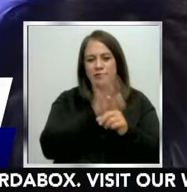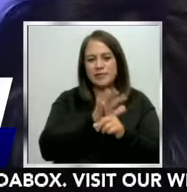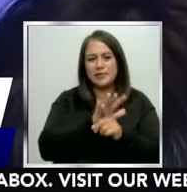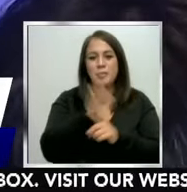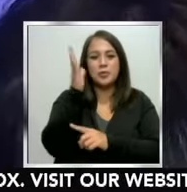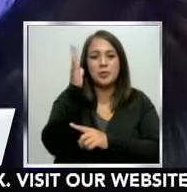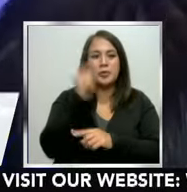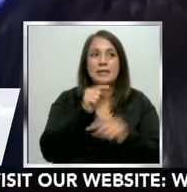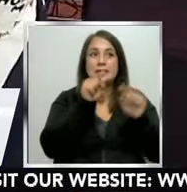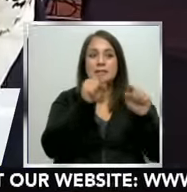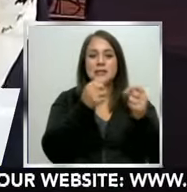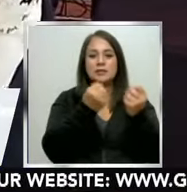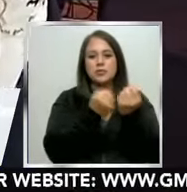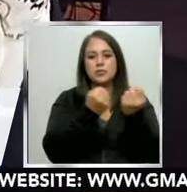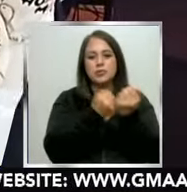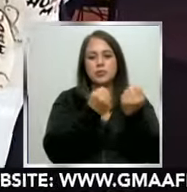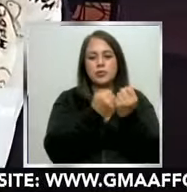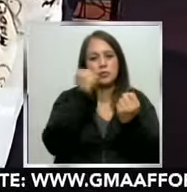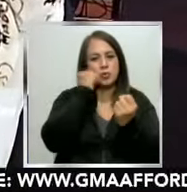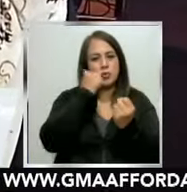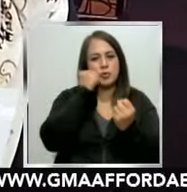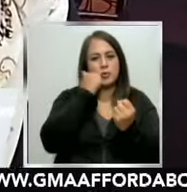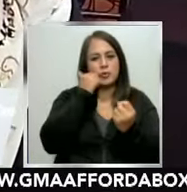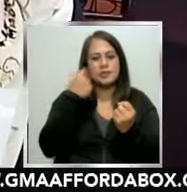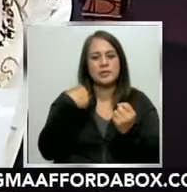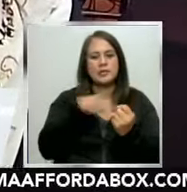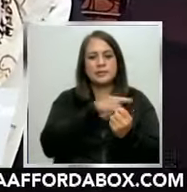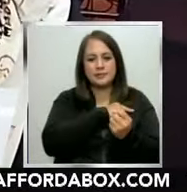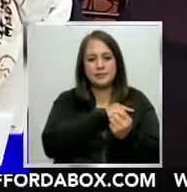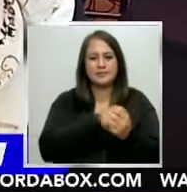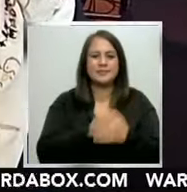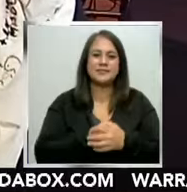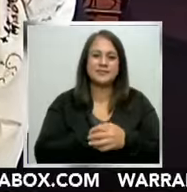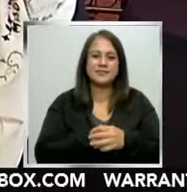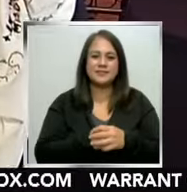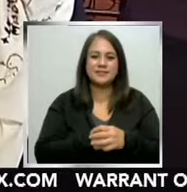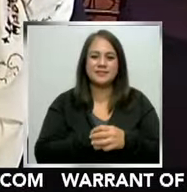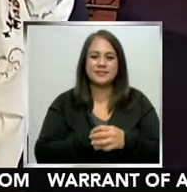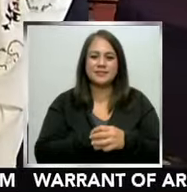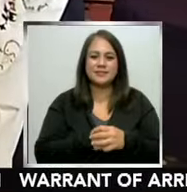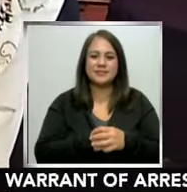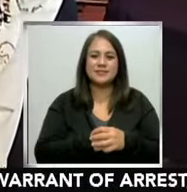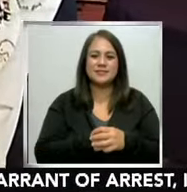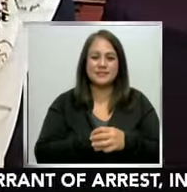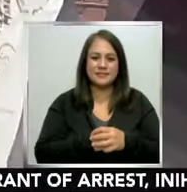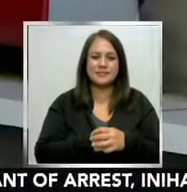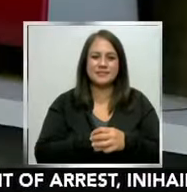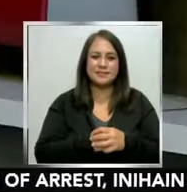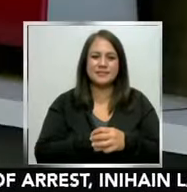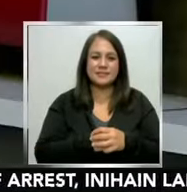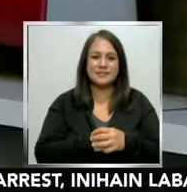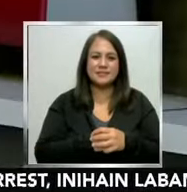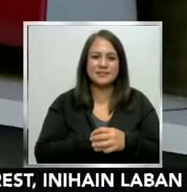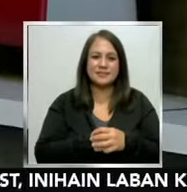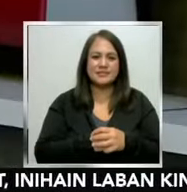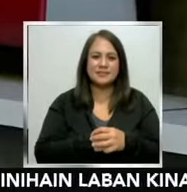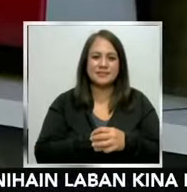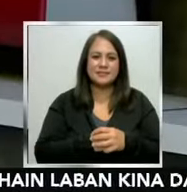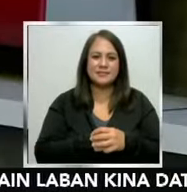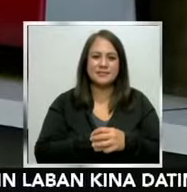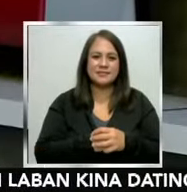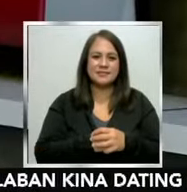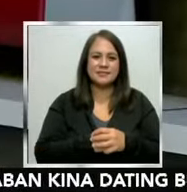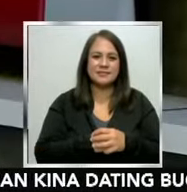nagsusupport talaga palagi sa amin. Nelson Canlas, updated sa Showbiz Happenings. Kung